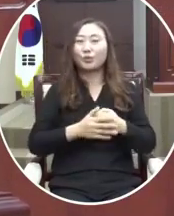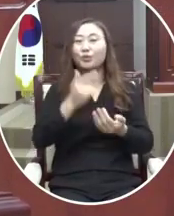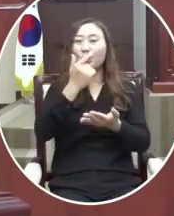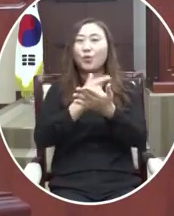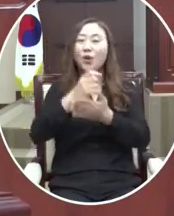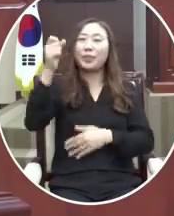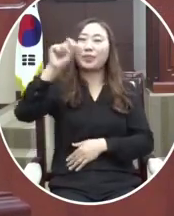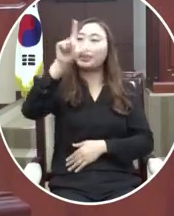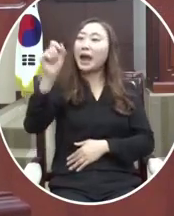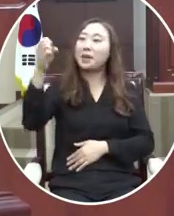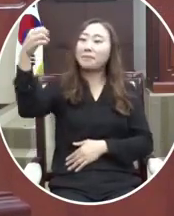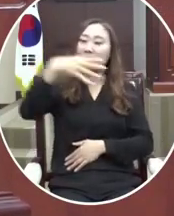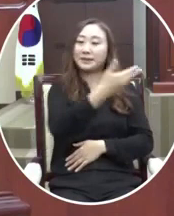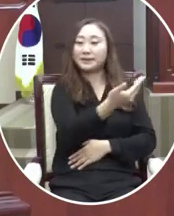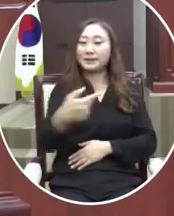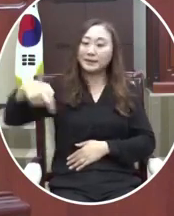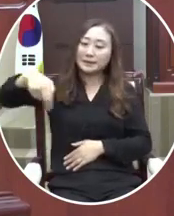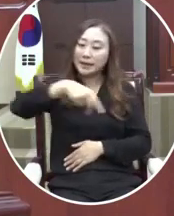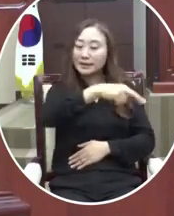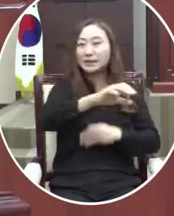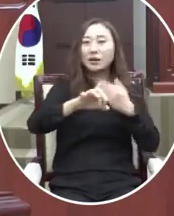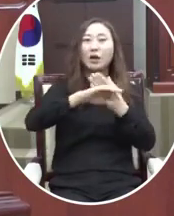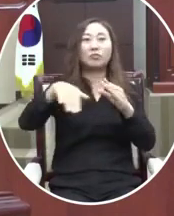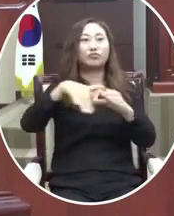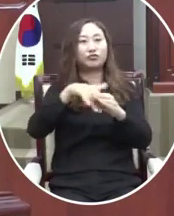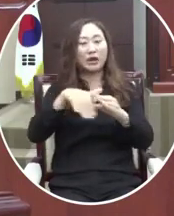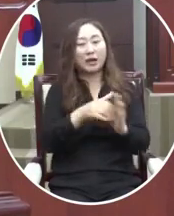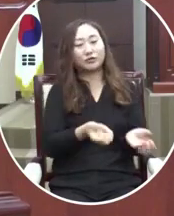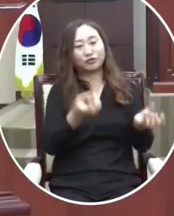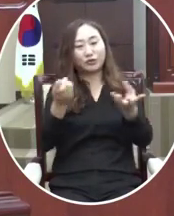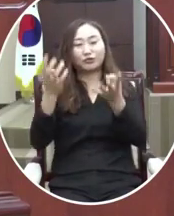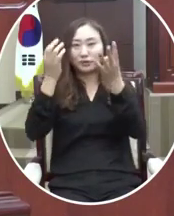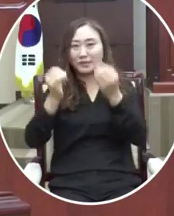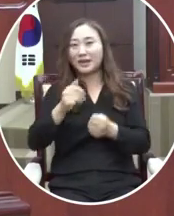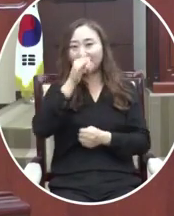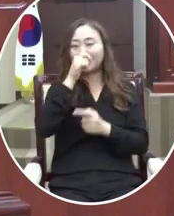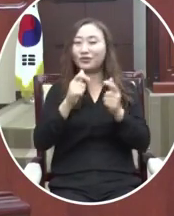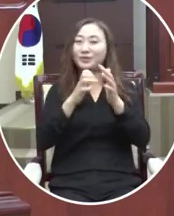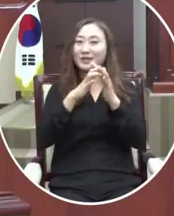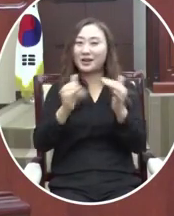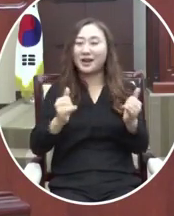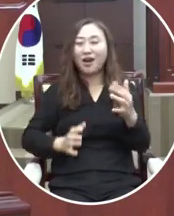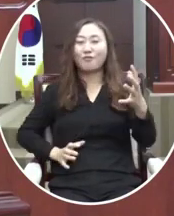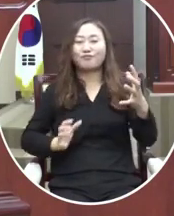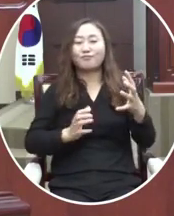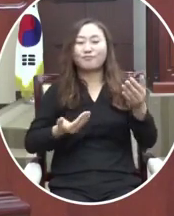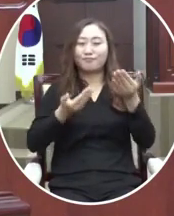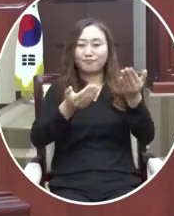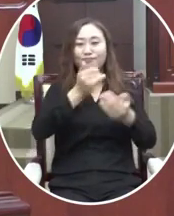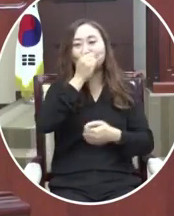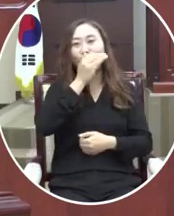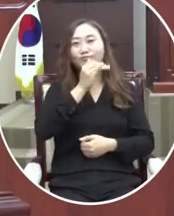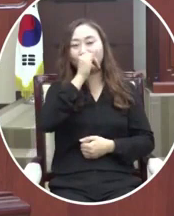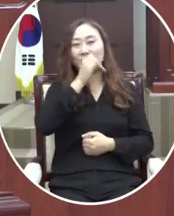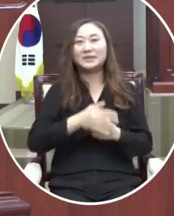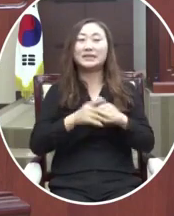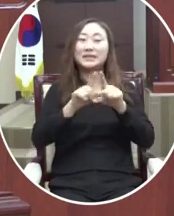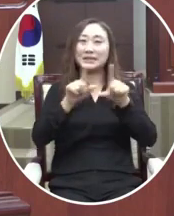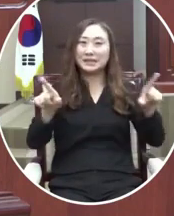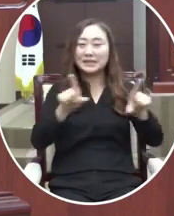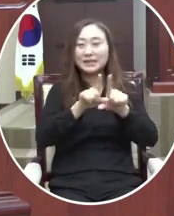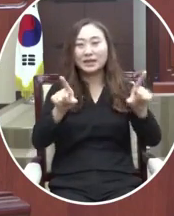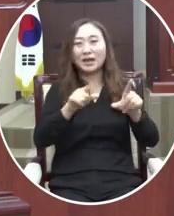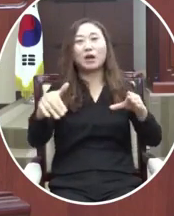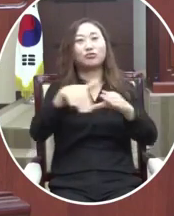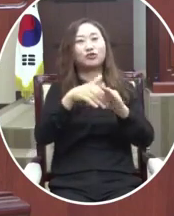노원 달빛 산책까지 문화가 만개한 축제의 장은 구민들의 일상에 활력을 불어넣었습니다 일상의